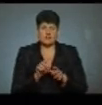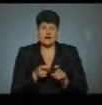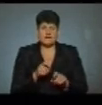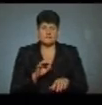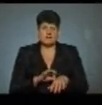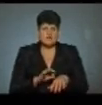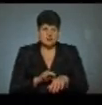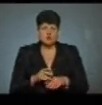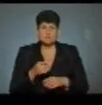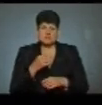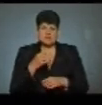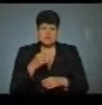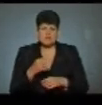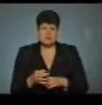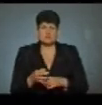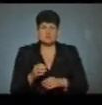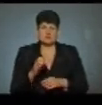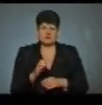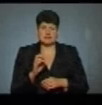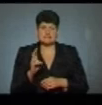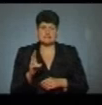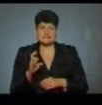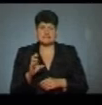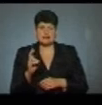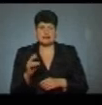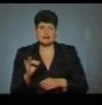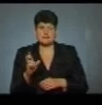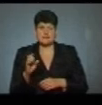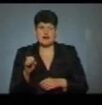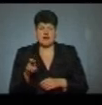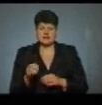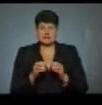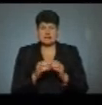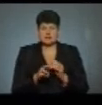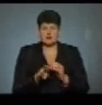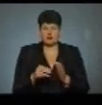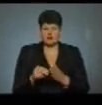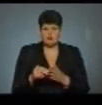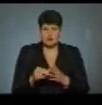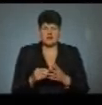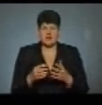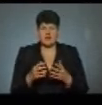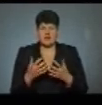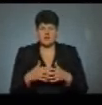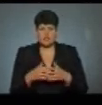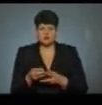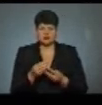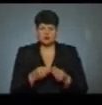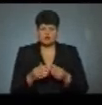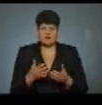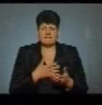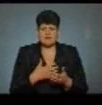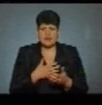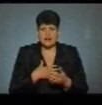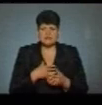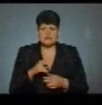департаменту фінансів облдержадміністрації Степан Скибеляк. За його словами, на 10 мільйонів закуплять апарати штучної вентиляції легень для районних